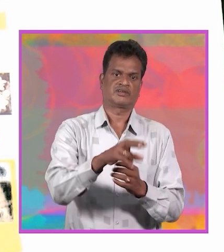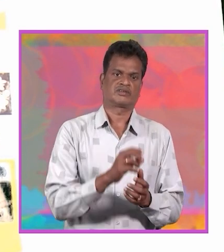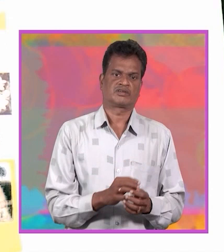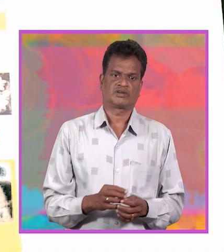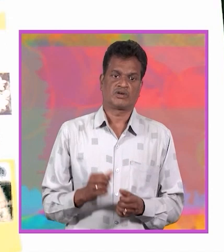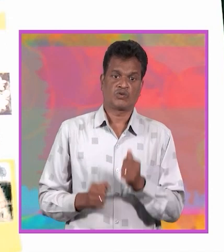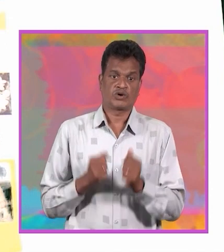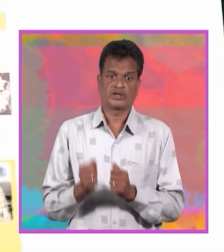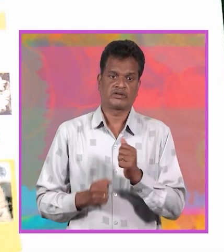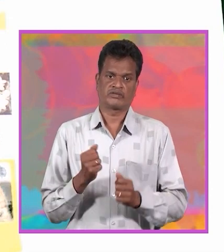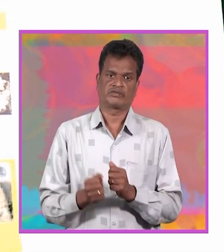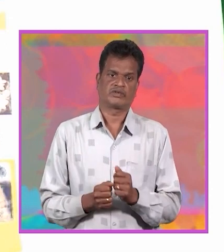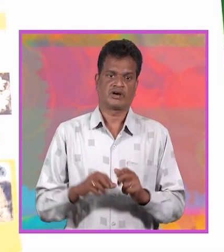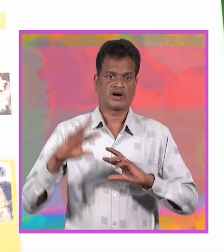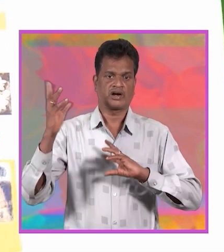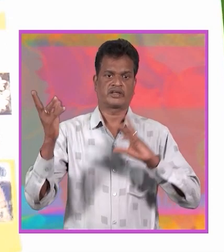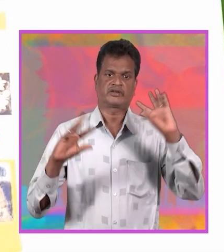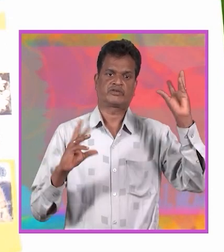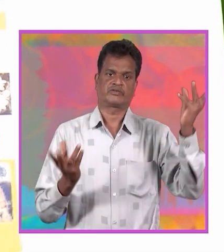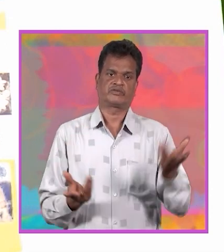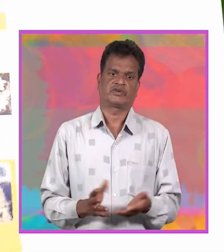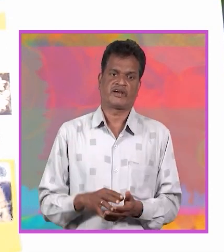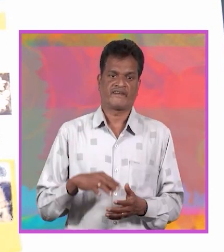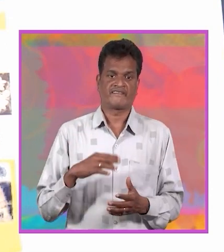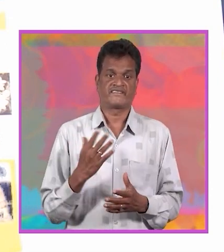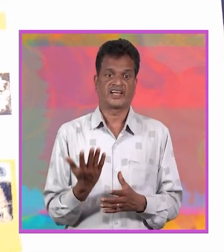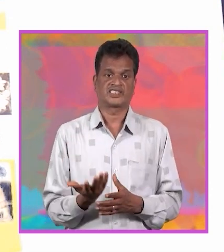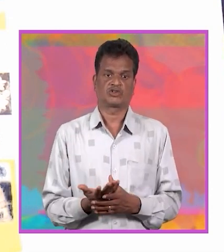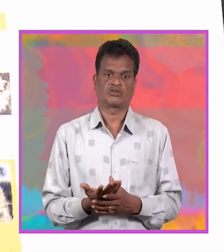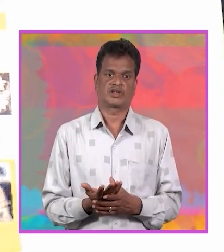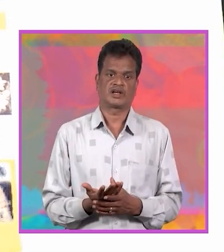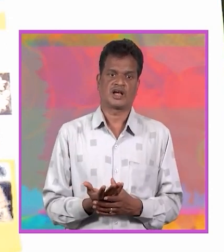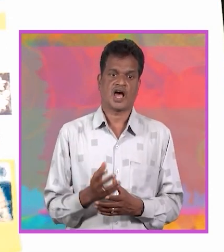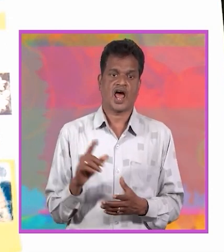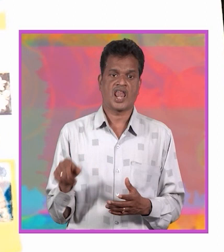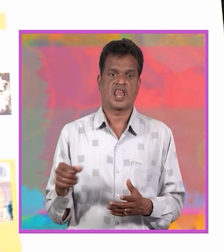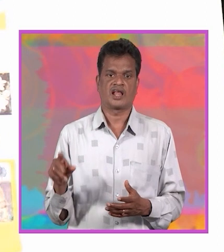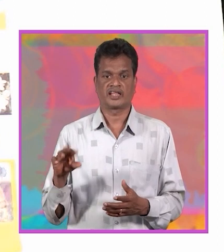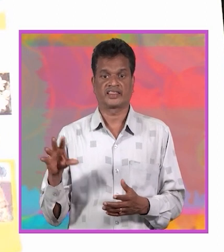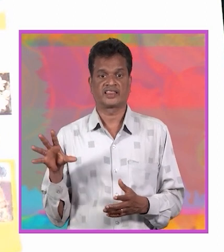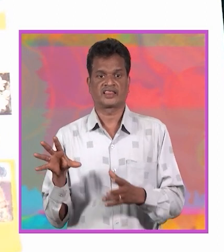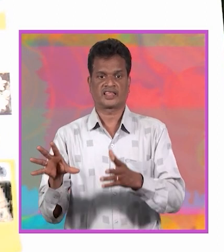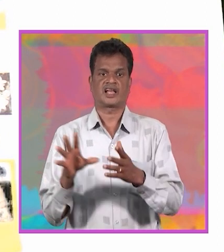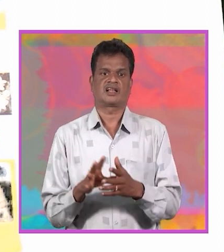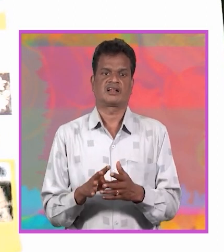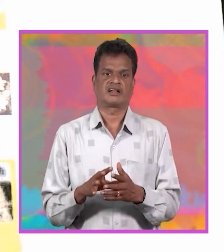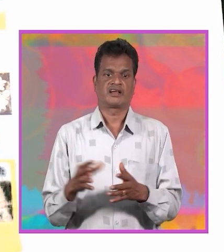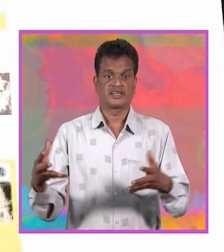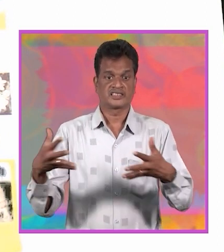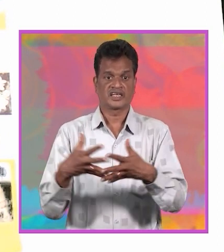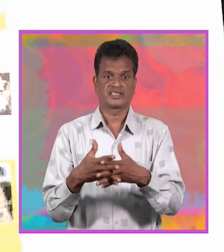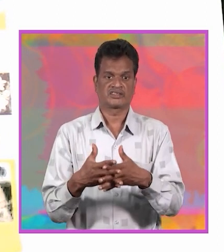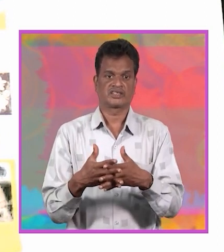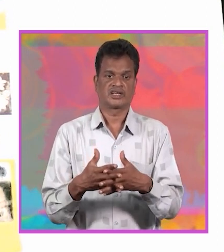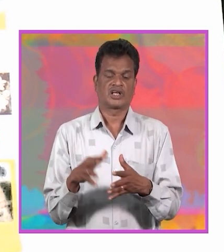ஓடுகிறோம், ஆடுகிறோம். இந்த வினை சொல்லக்கூட அல் தல் என்ற விகுதி சேர்ந்திருந்தால் அது